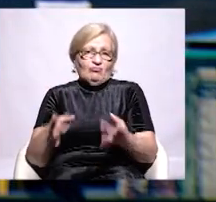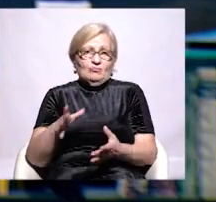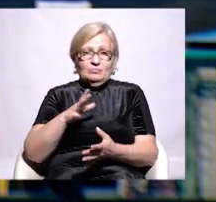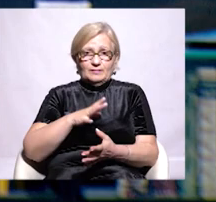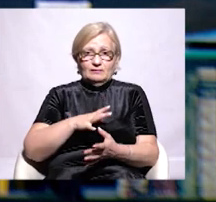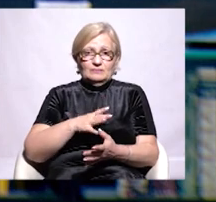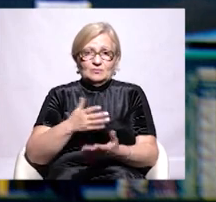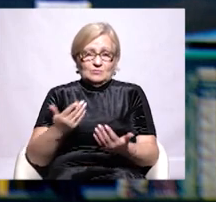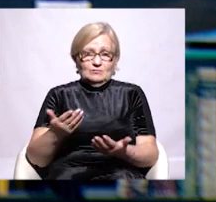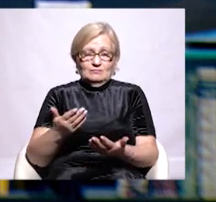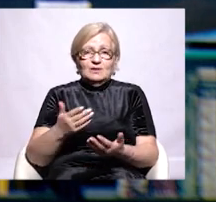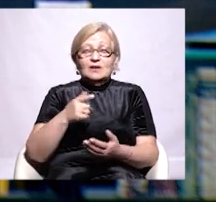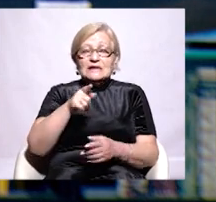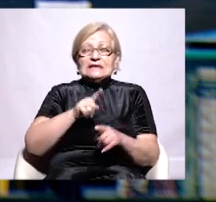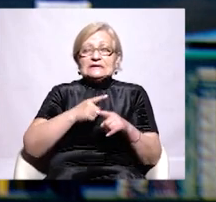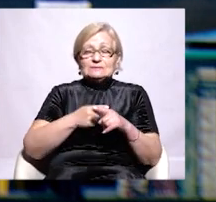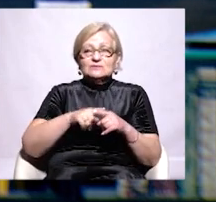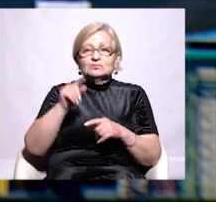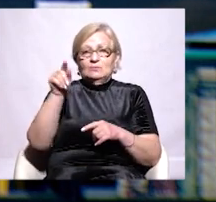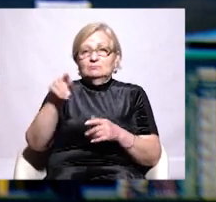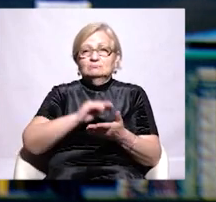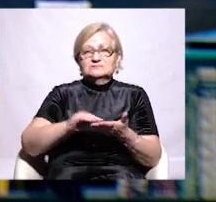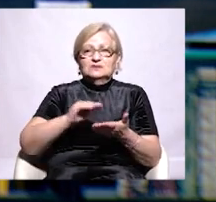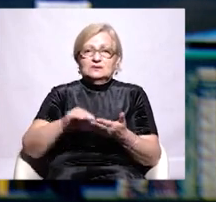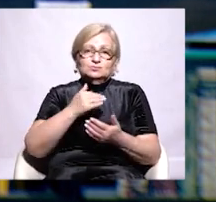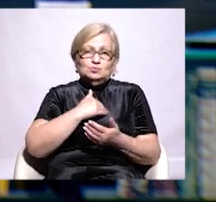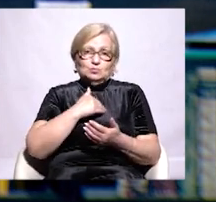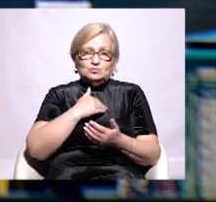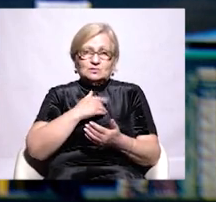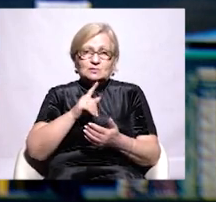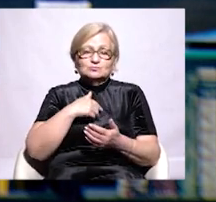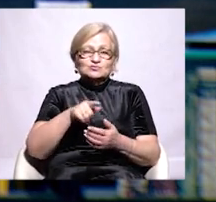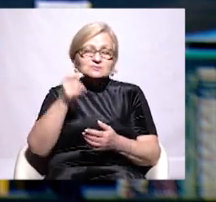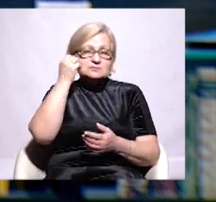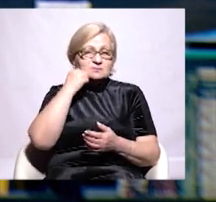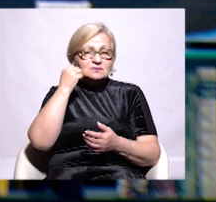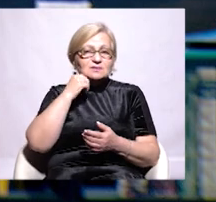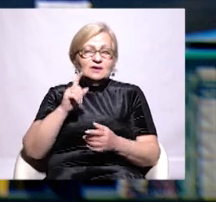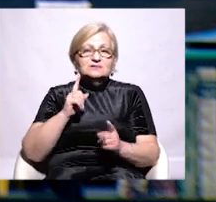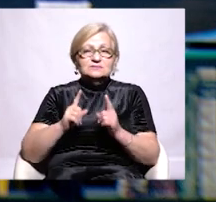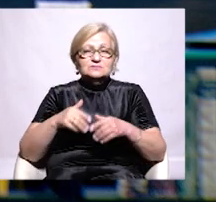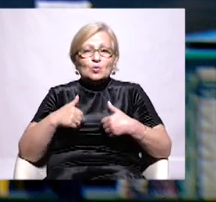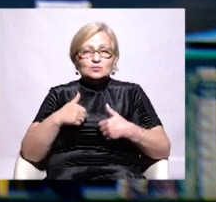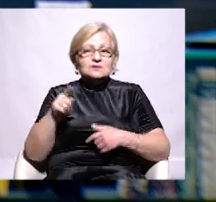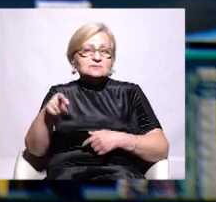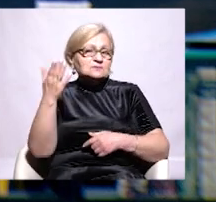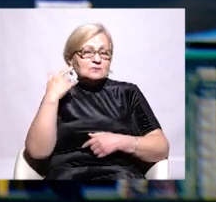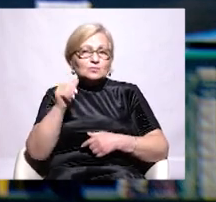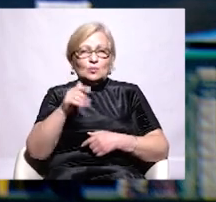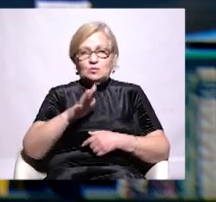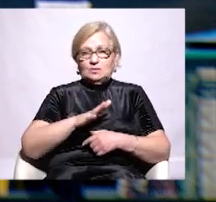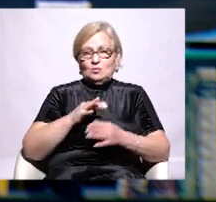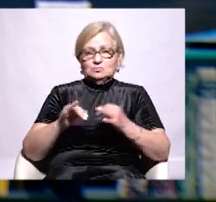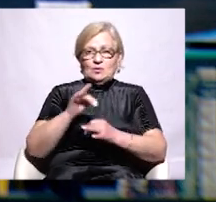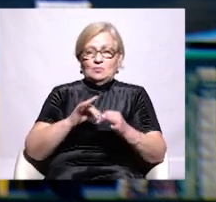და პოეტსაც უნდა რომ ჩვენ ეს განგვაცდევინოს, ჩვენ ეს რეალობა კიდევ უფრო ცოცხლად წარმოგვიდგინოს.